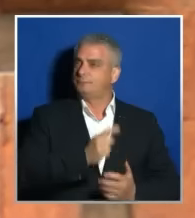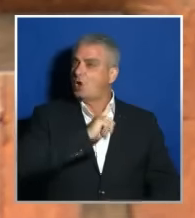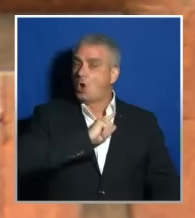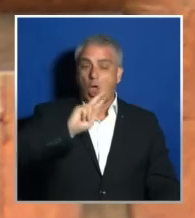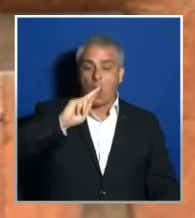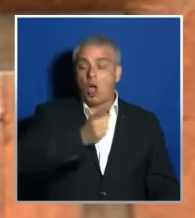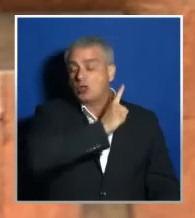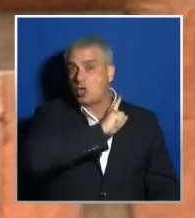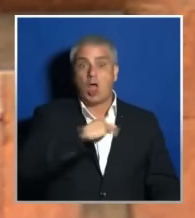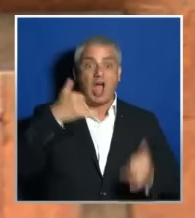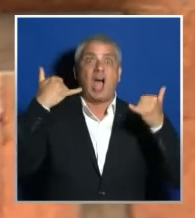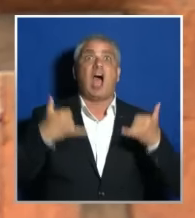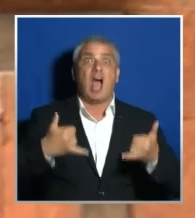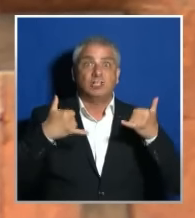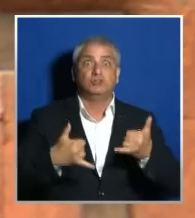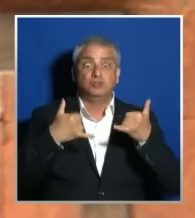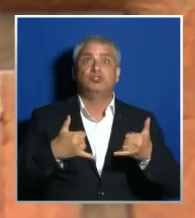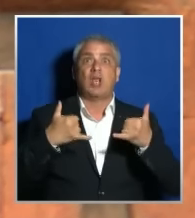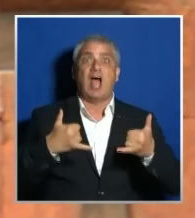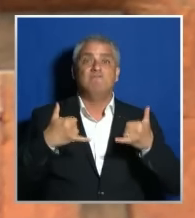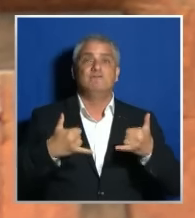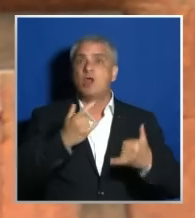לעולם לא עוד זה עכשיו.